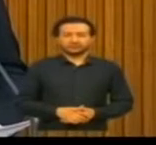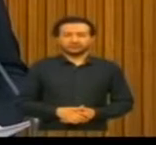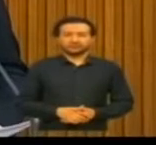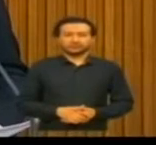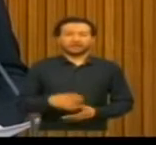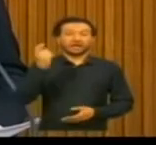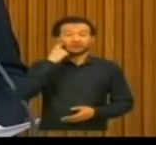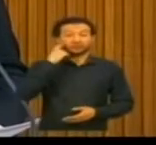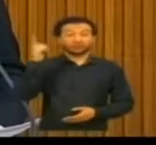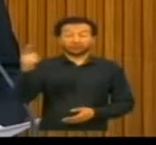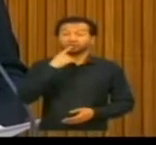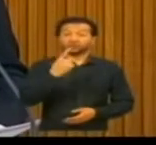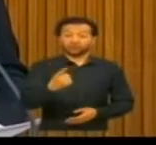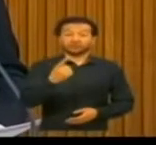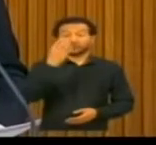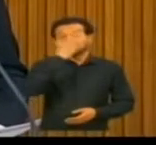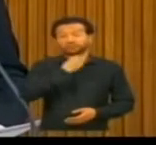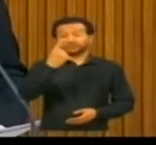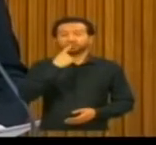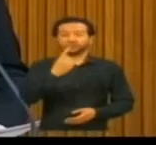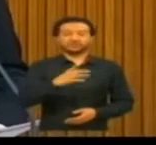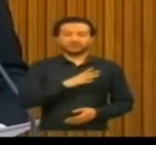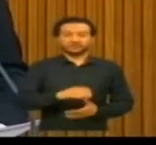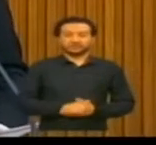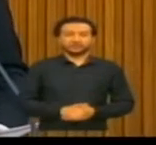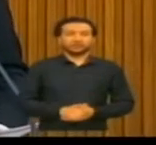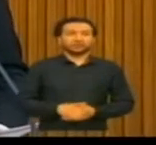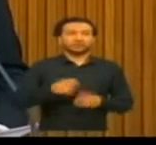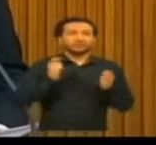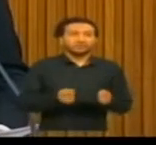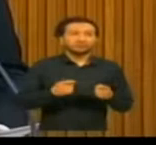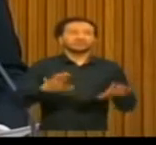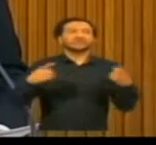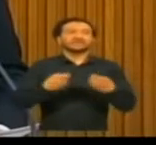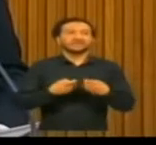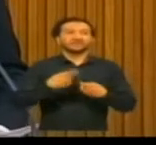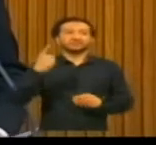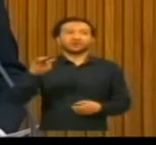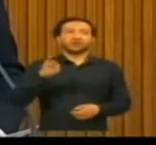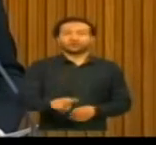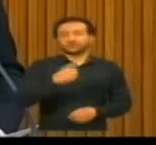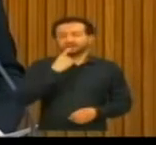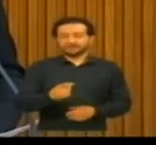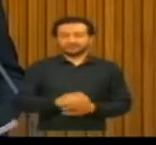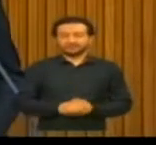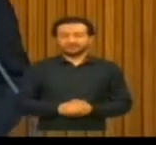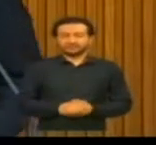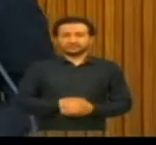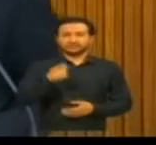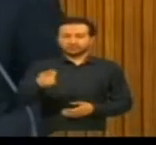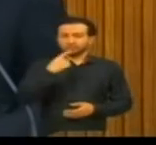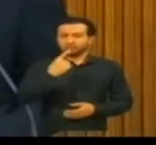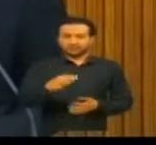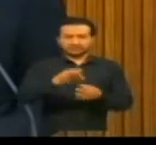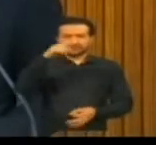Gazi Mustafa Kemal'in söylediği güzel bir söz vardır. Zorunlu olmadıkça savaş bir cinayettir diyor. Bunu söyleyen